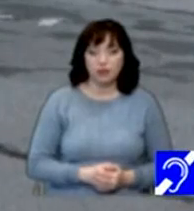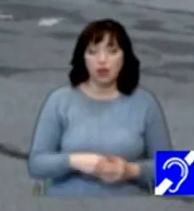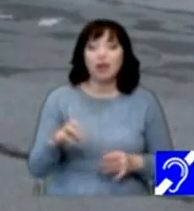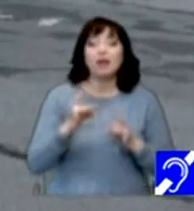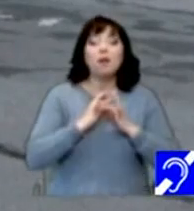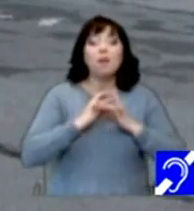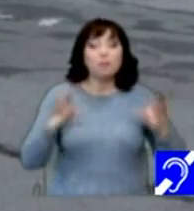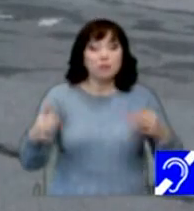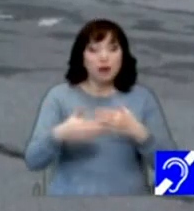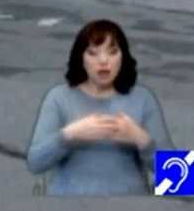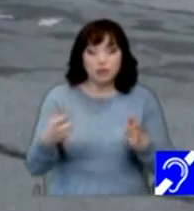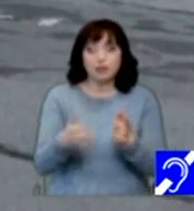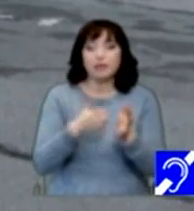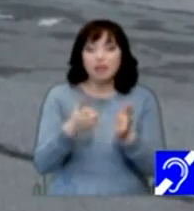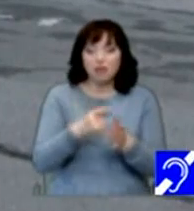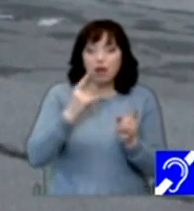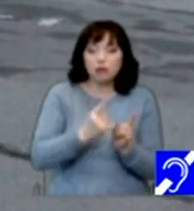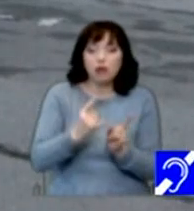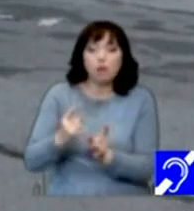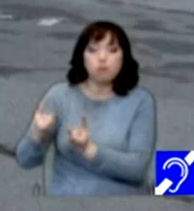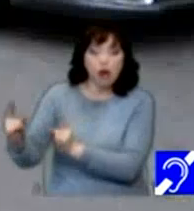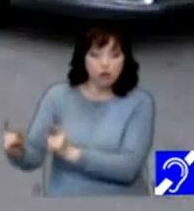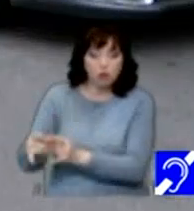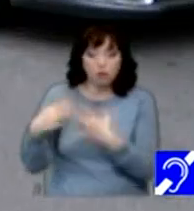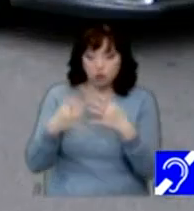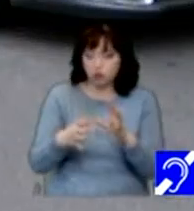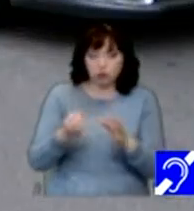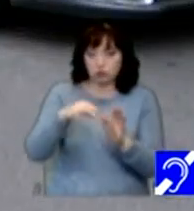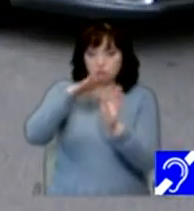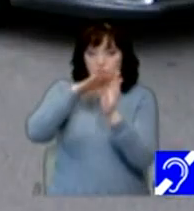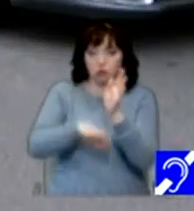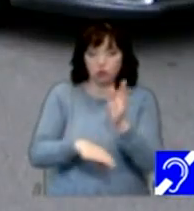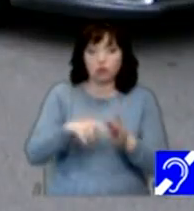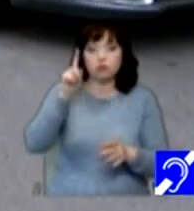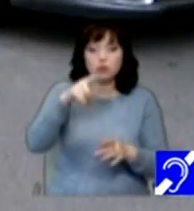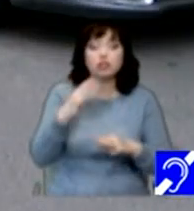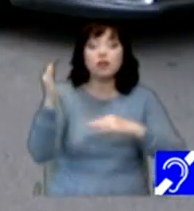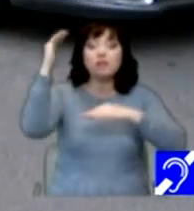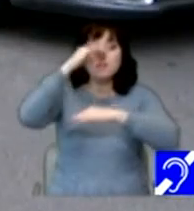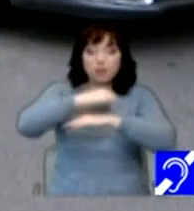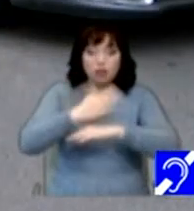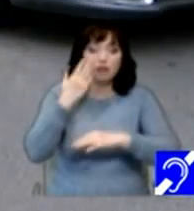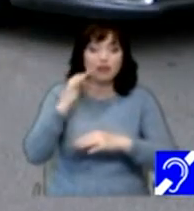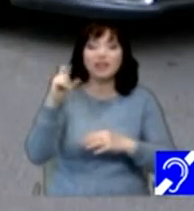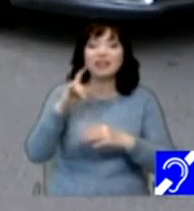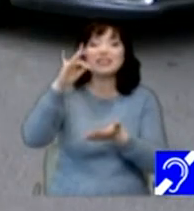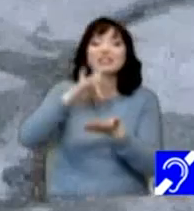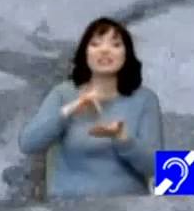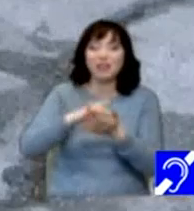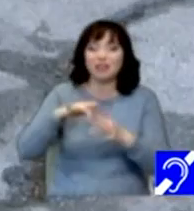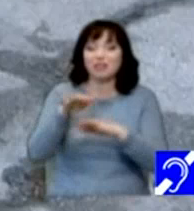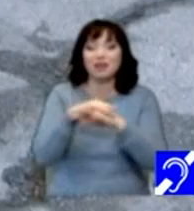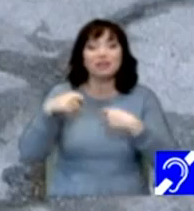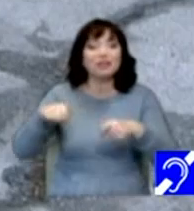De sărbători, problema lipsei de parcări în Chișinău a devenit și mai gravă, mai ales seara când oamenii vin în centrul orașului la târgurile